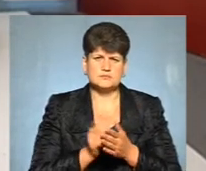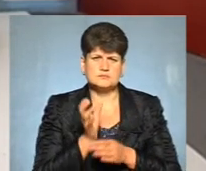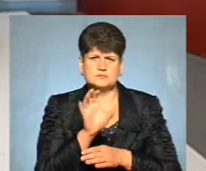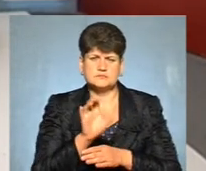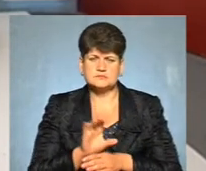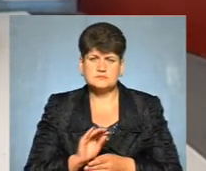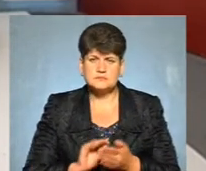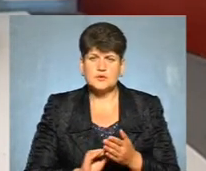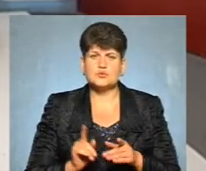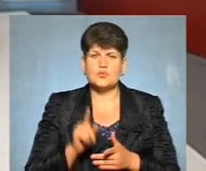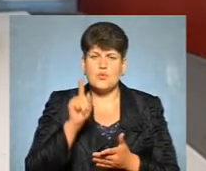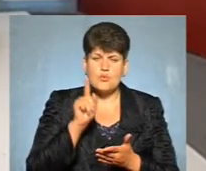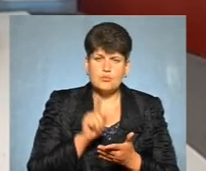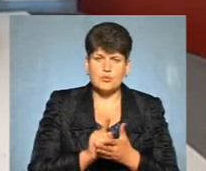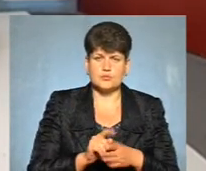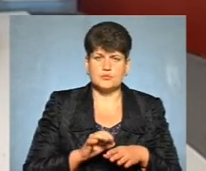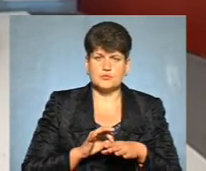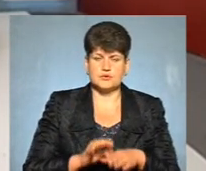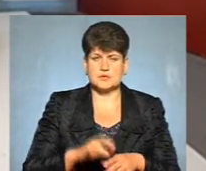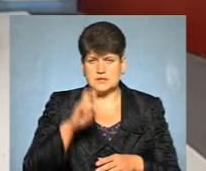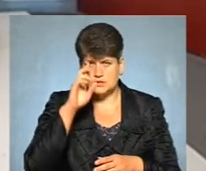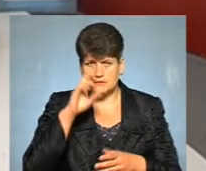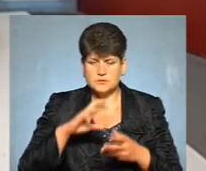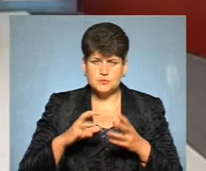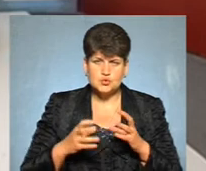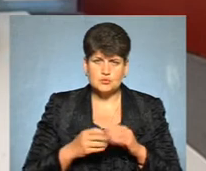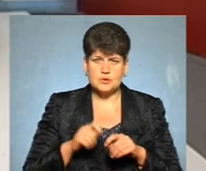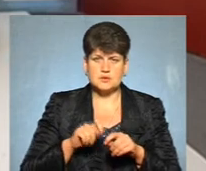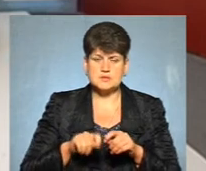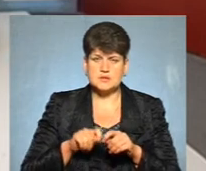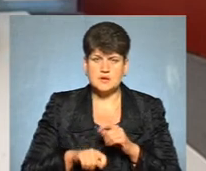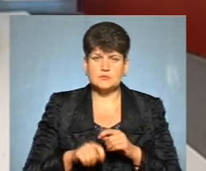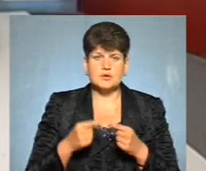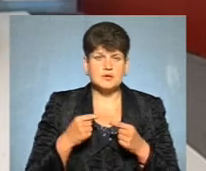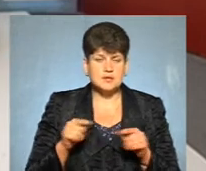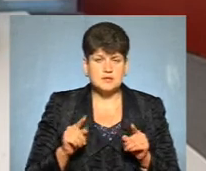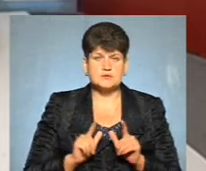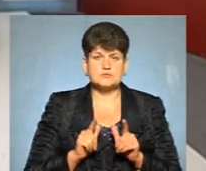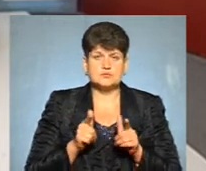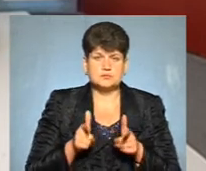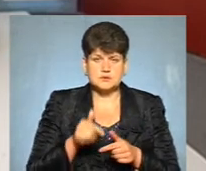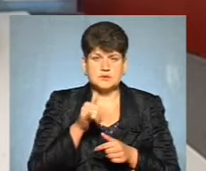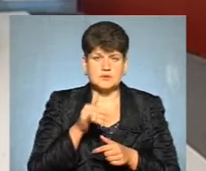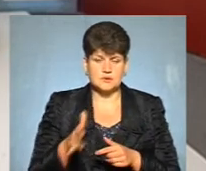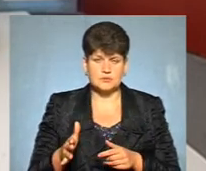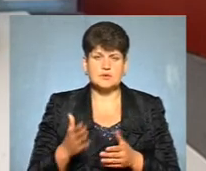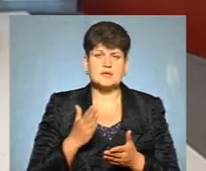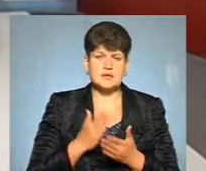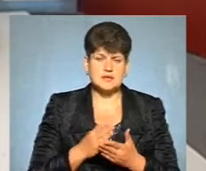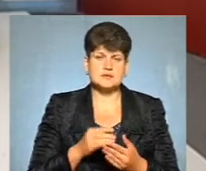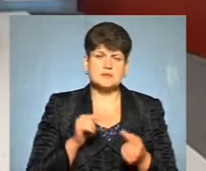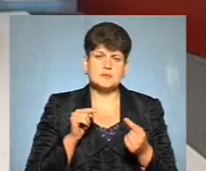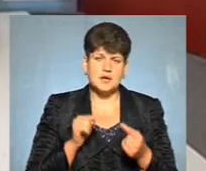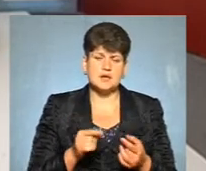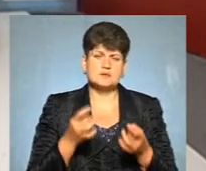щодо обов'язковості проходження державної підсумкової атестації, бо інакше не вступити у вуз. Є заперечення, є